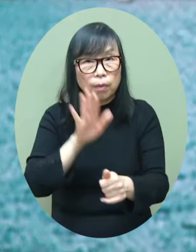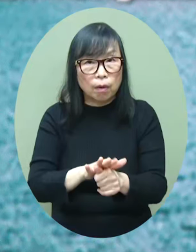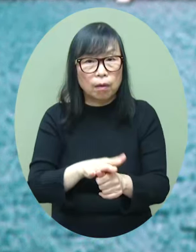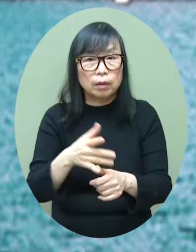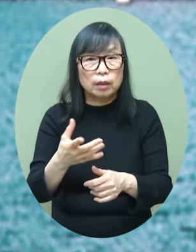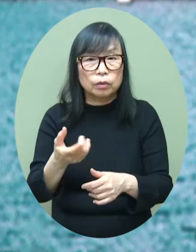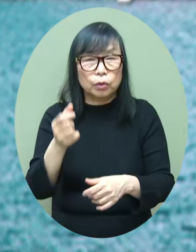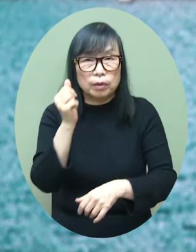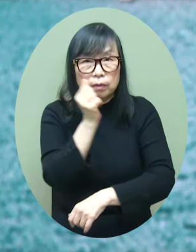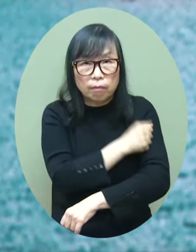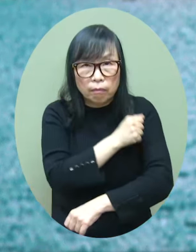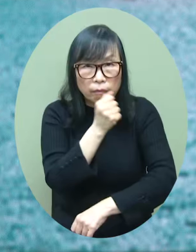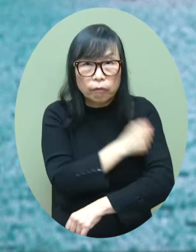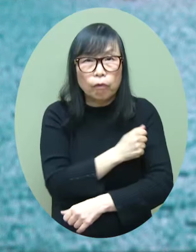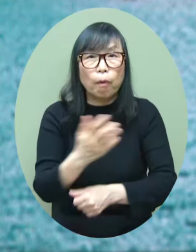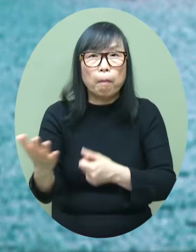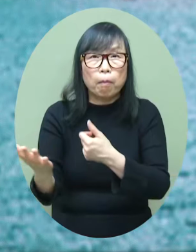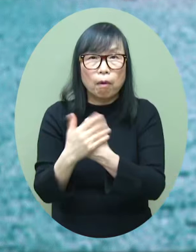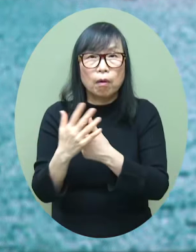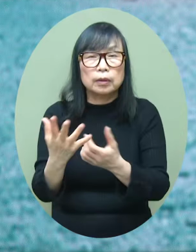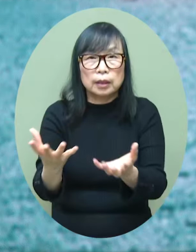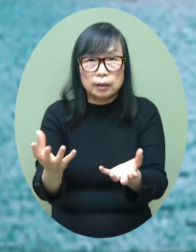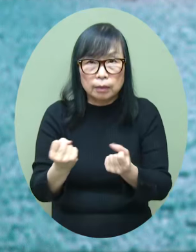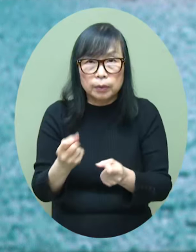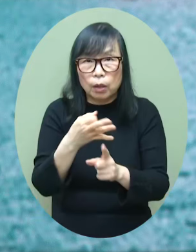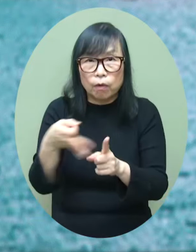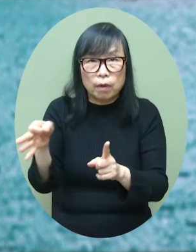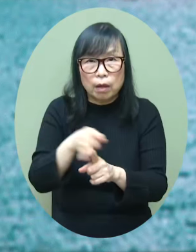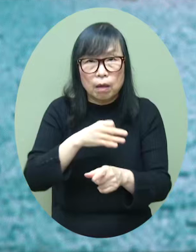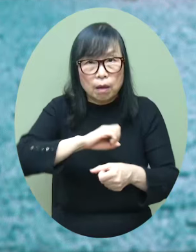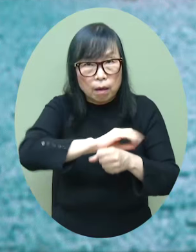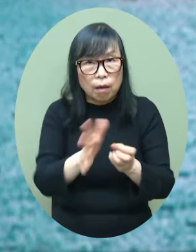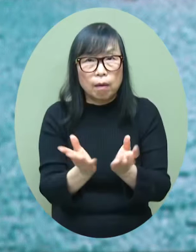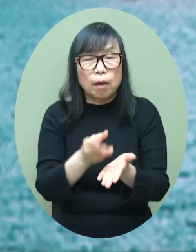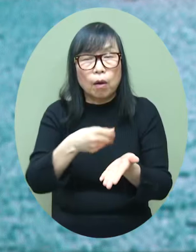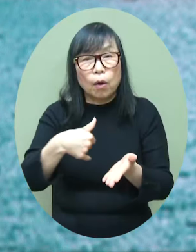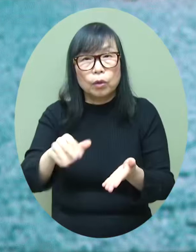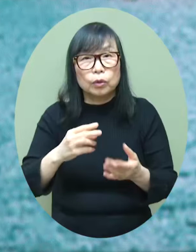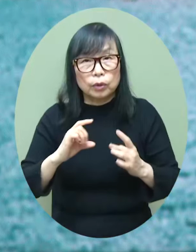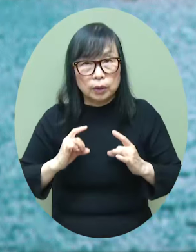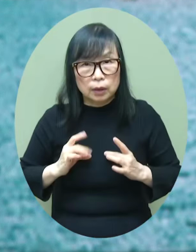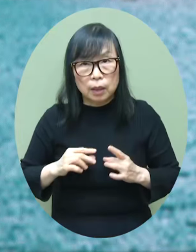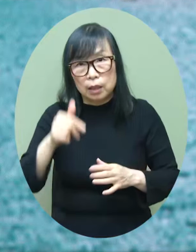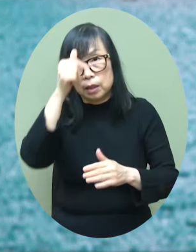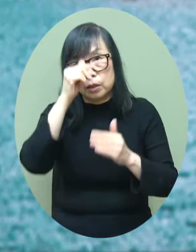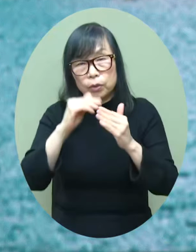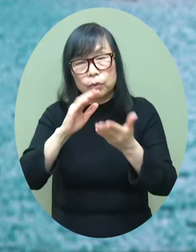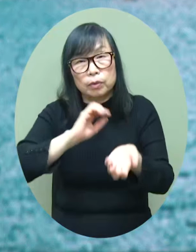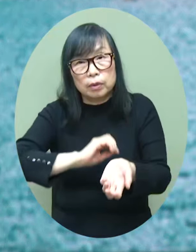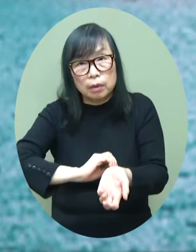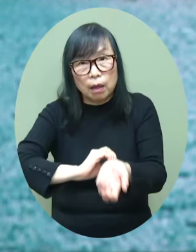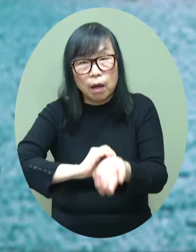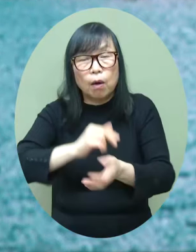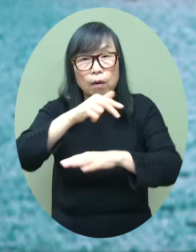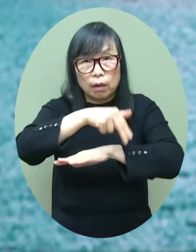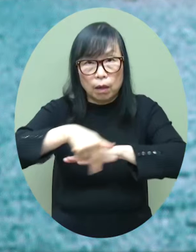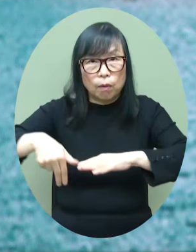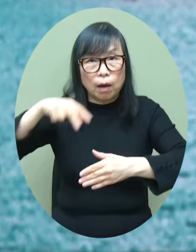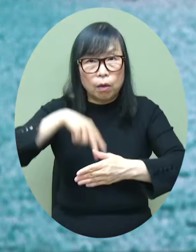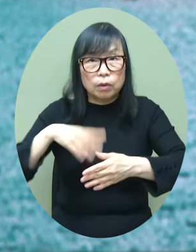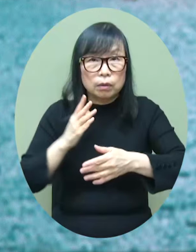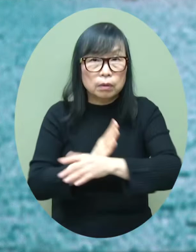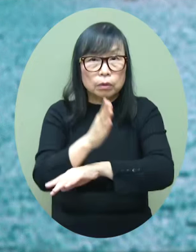最艱難嘅時期，幫我哋收咗唔少嘅非新冠嘅病人去私家醫院接受治療。咁就計劃裏邊咧，係